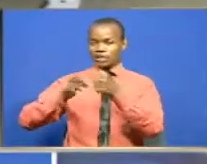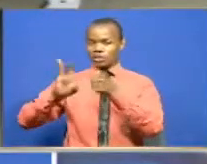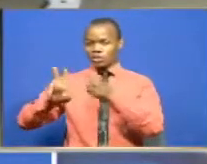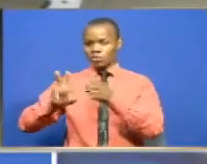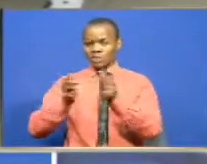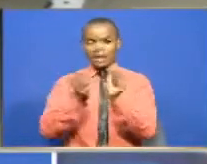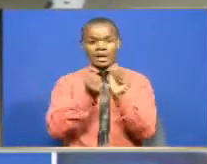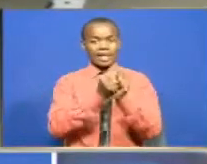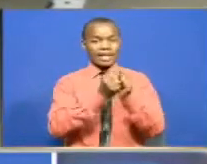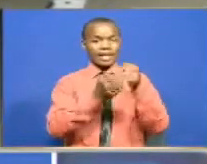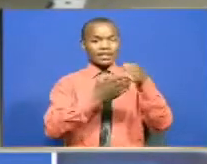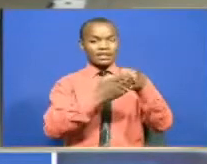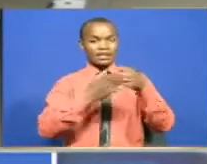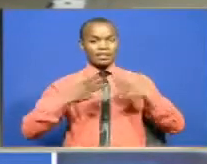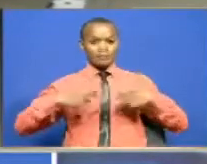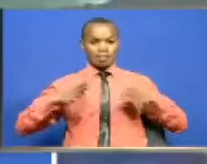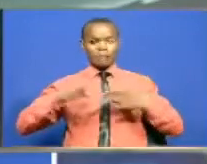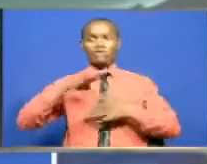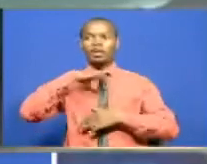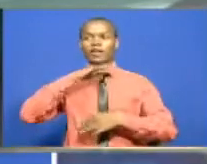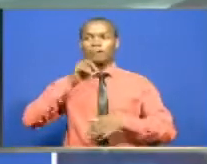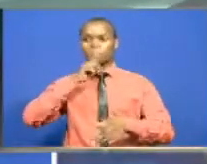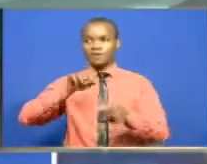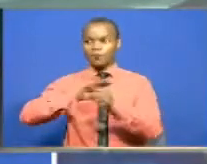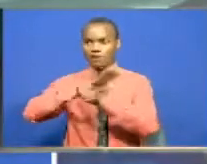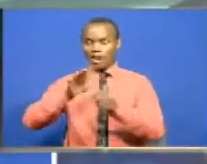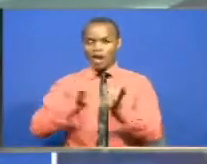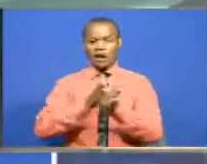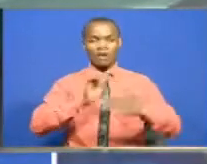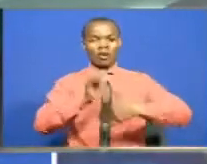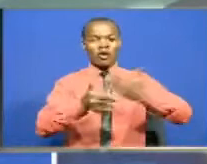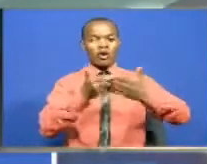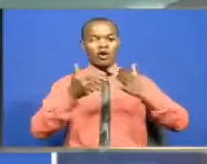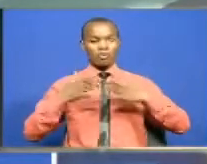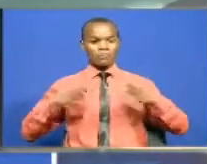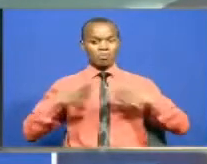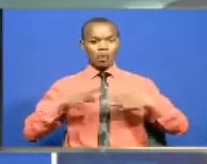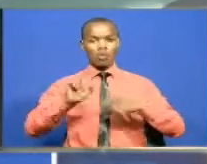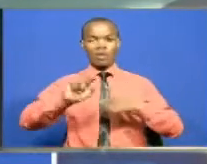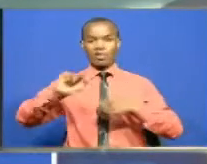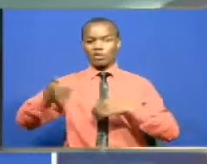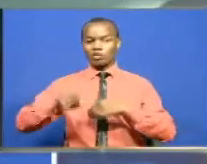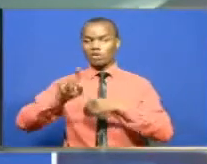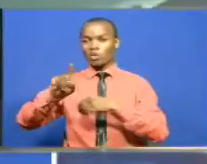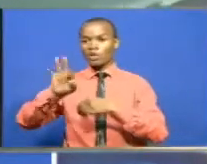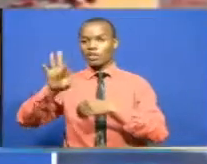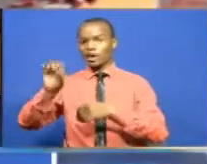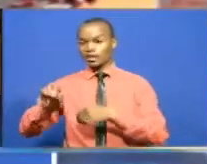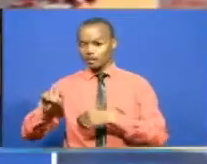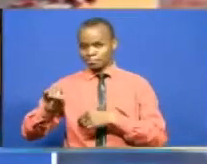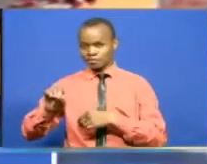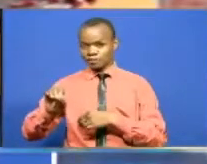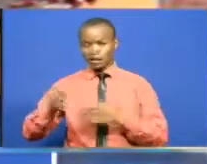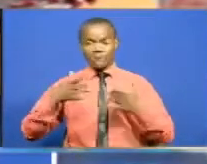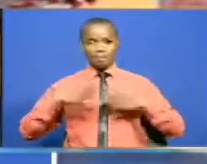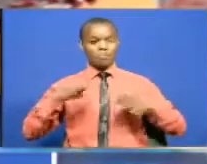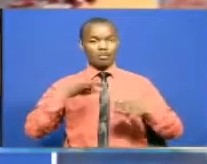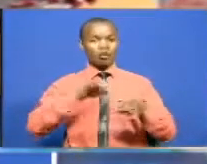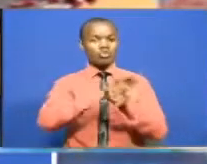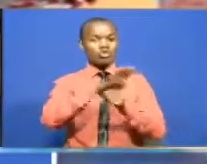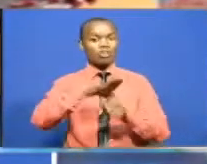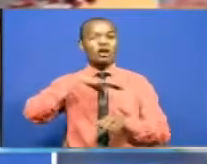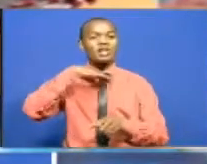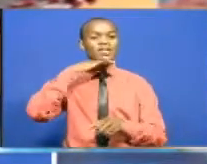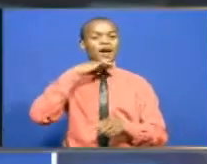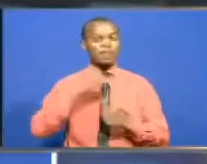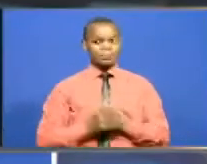wameaga dunia kutokana na virusi hivyo na kufikisha 1130 jumla ya watu waliofariki kutokana na virusi hivyo